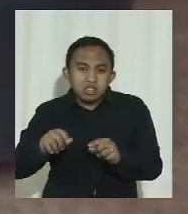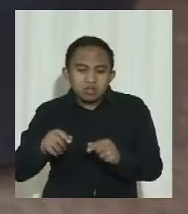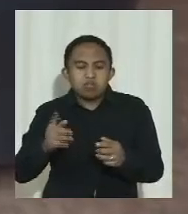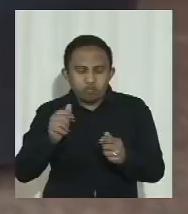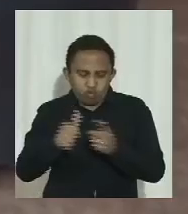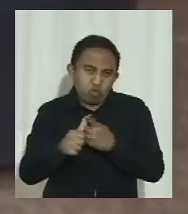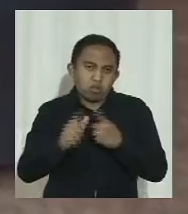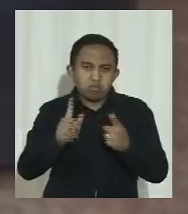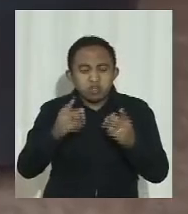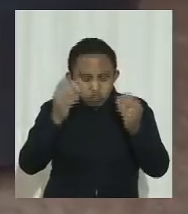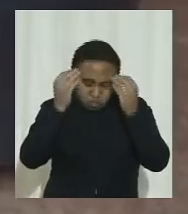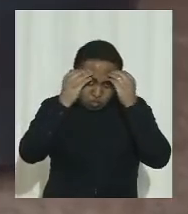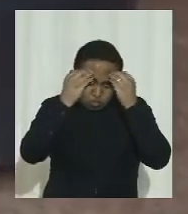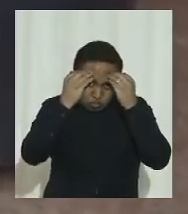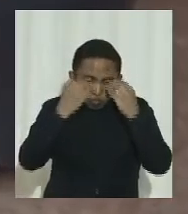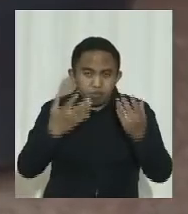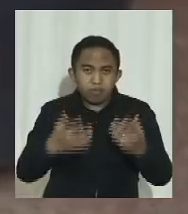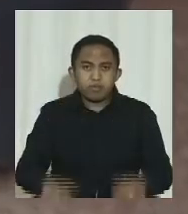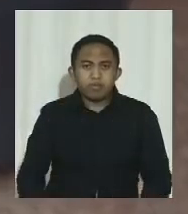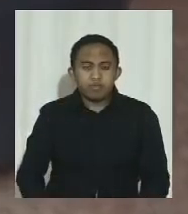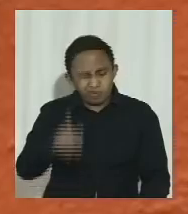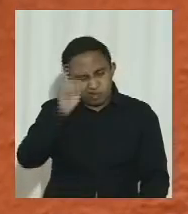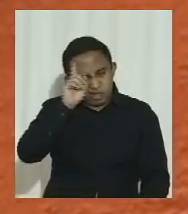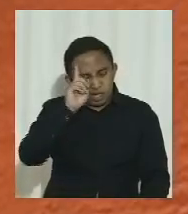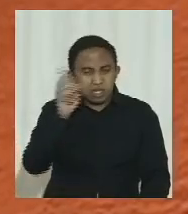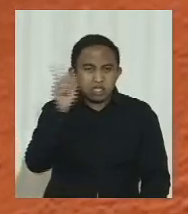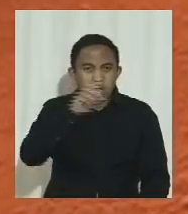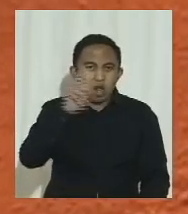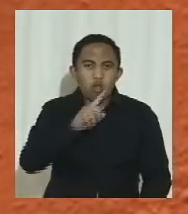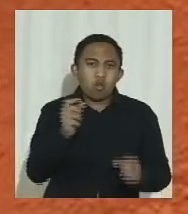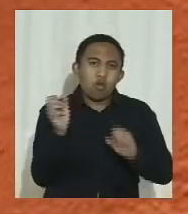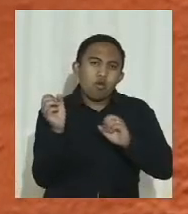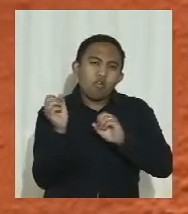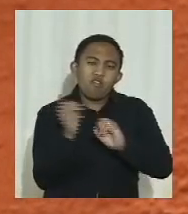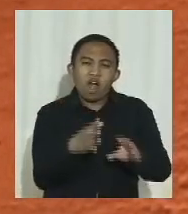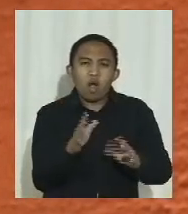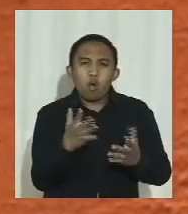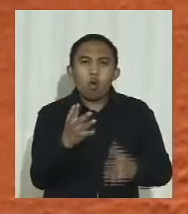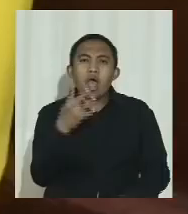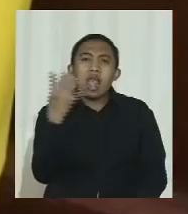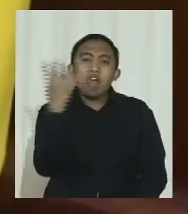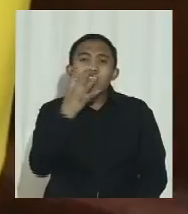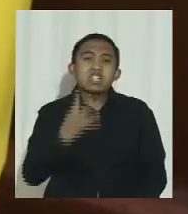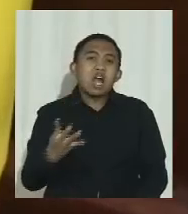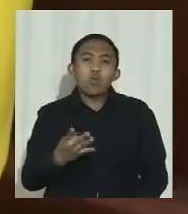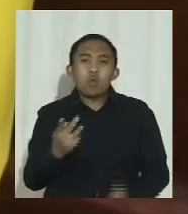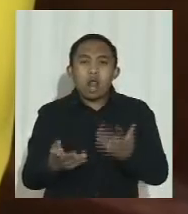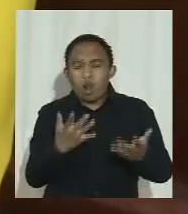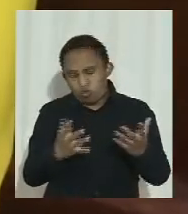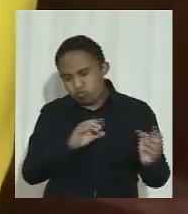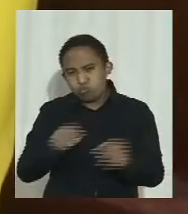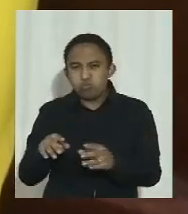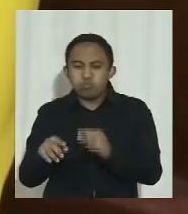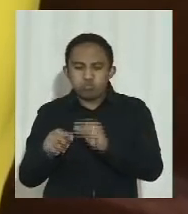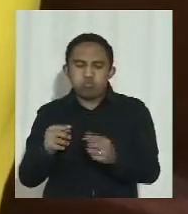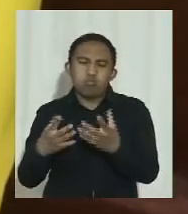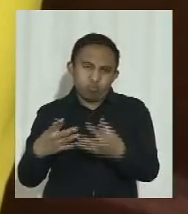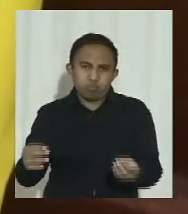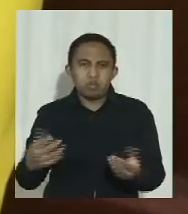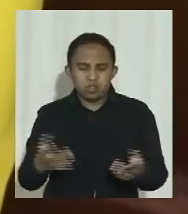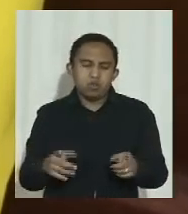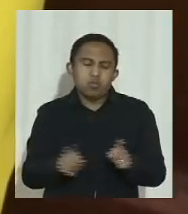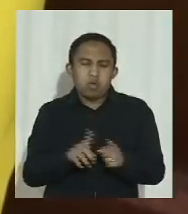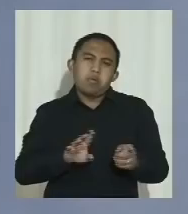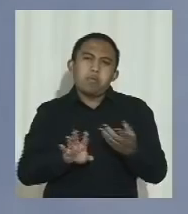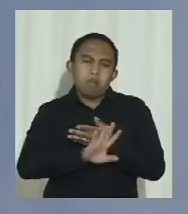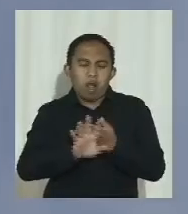a. Fa ko 7.7 kilao isan'andro no ovoapotika miaro amin'ny fipariahan'ny COVID-19 ihany koa